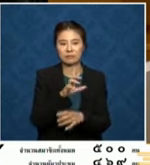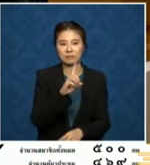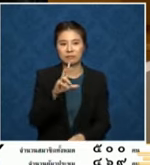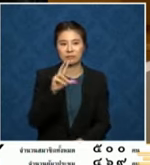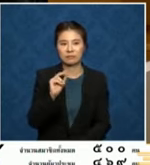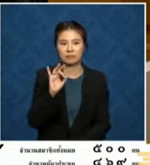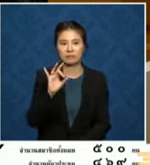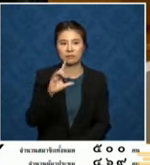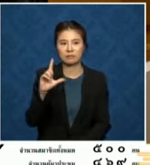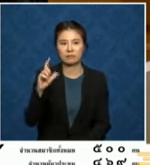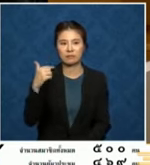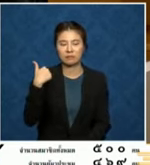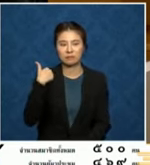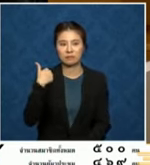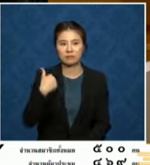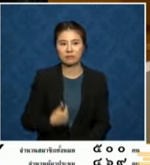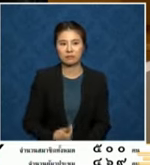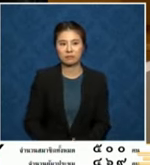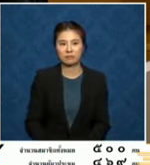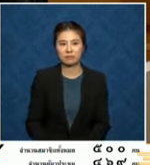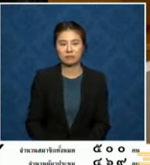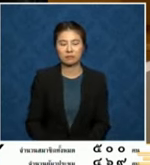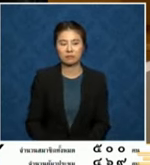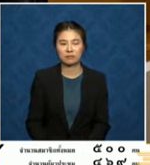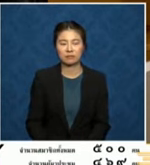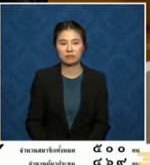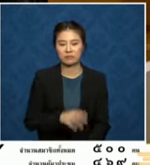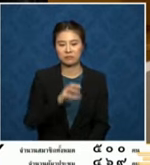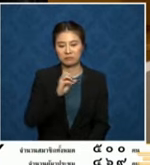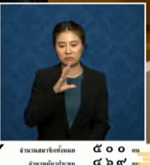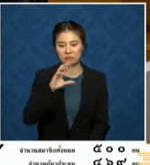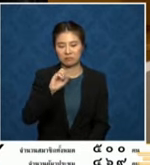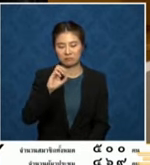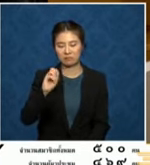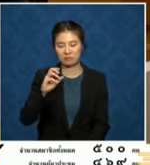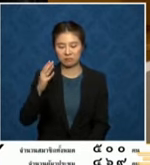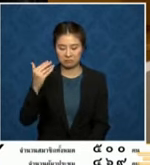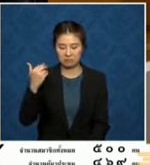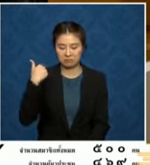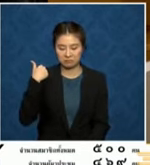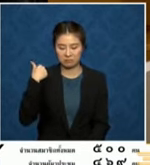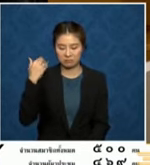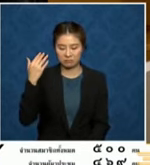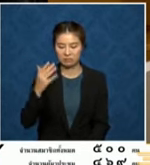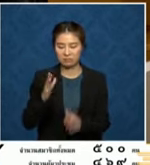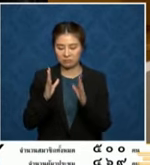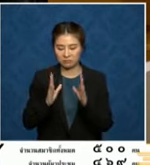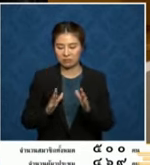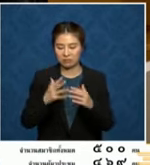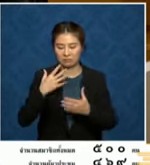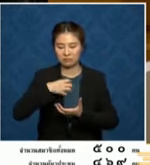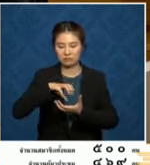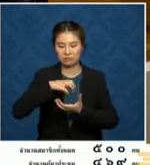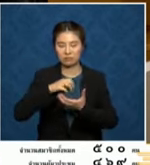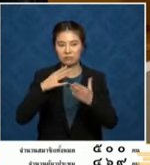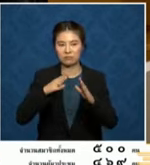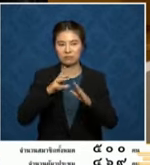138ล้านเมื่อกี้เห็นส.ส.ท่านหนึ่งก็พูดไปนะครับไอ้ที่มาที่ไปในข่